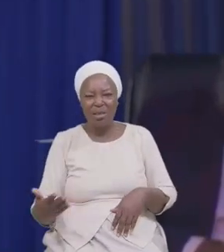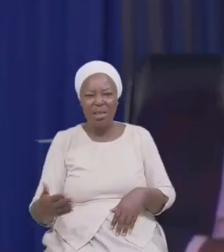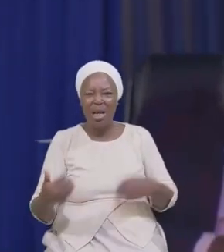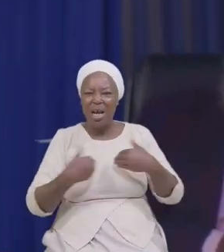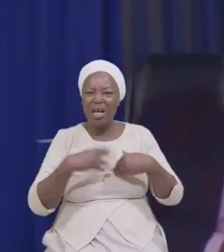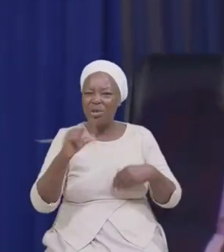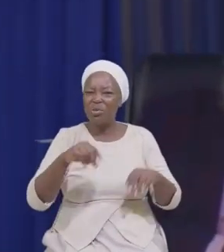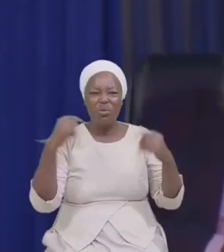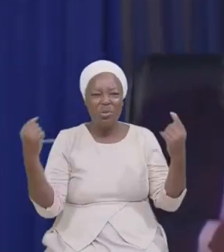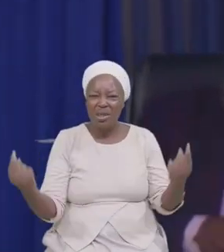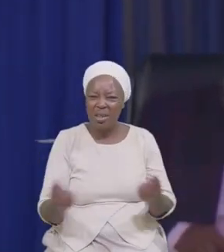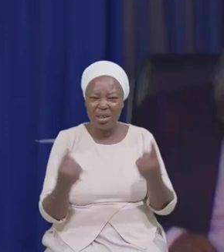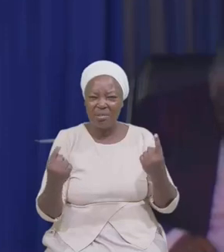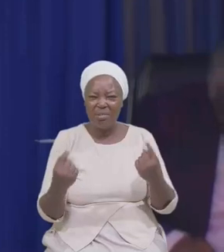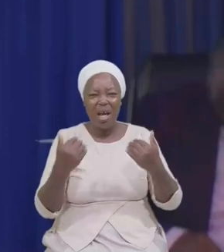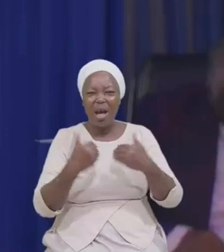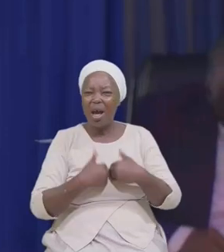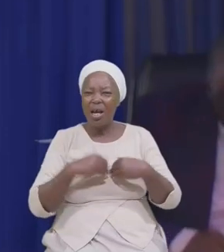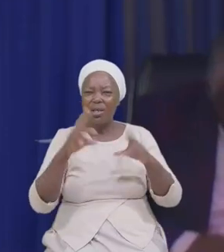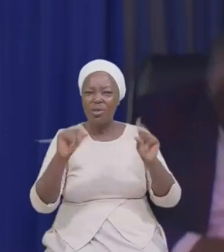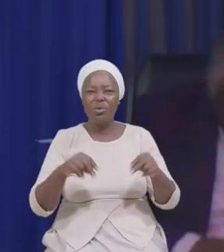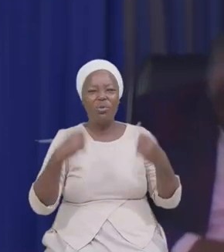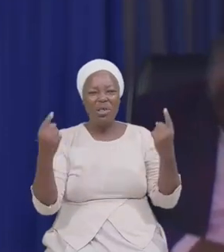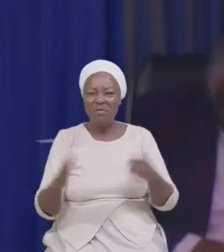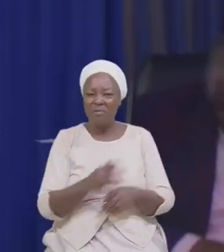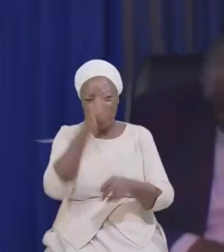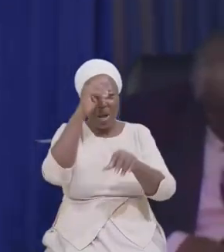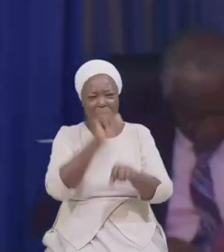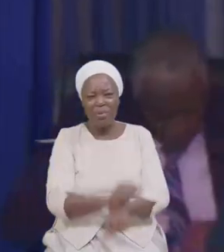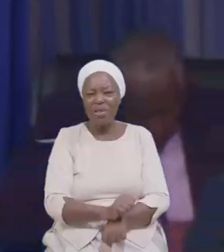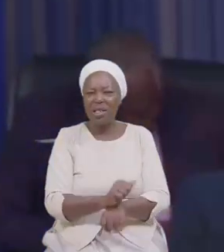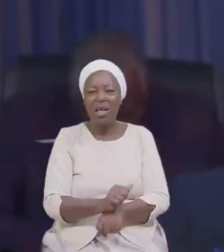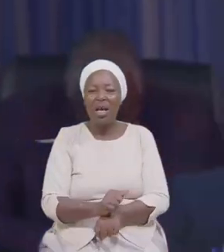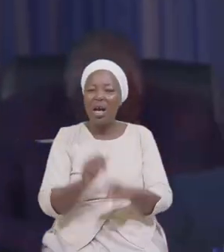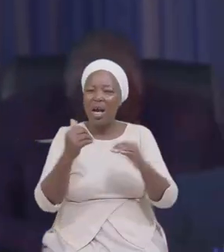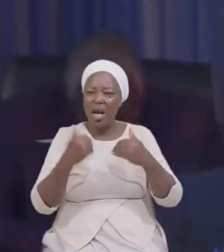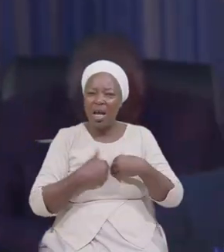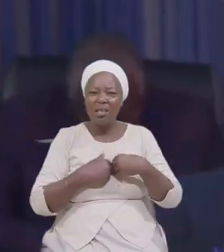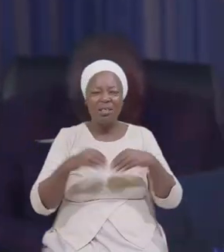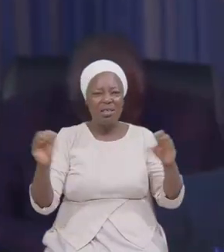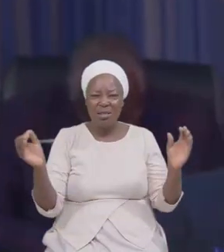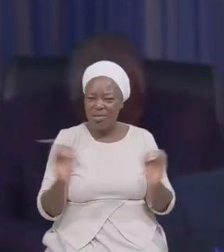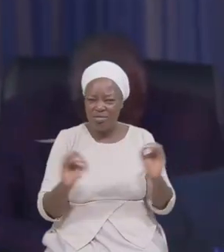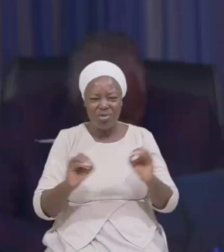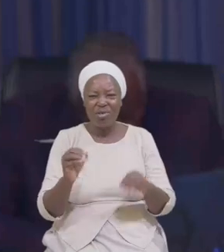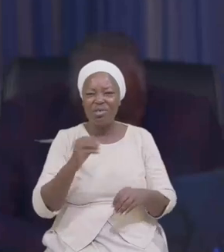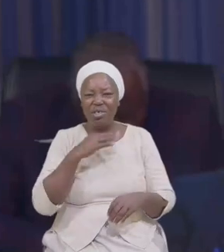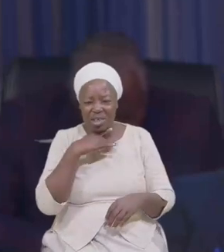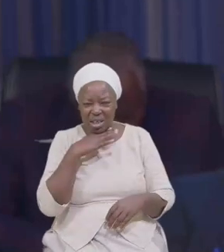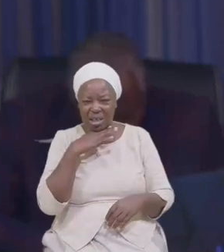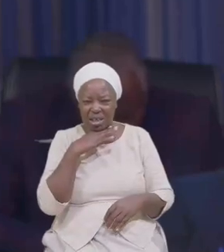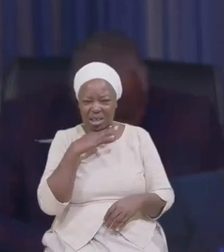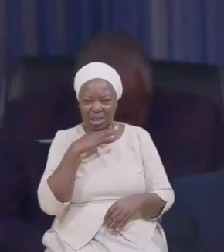péché, qui n'a pas d'habitude pécheresse, qui n'a aucune tâche de